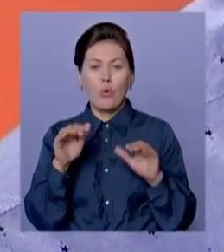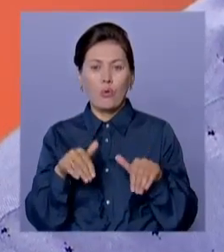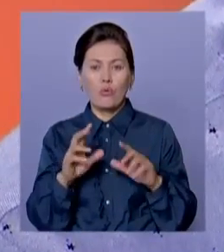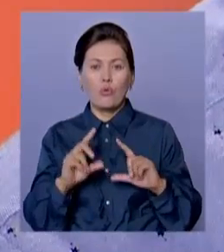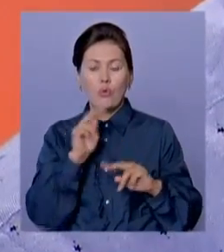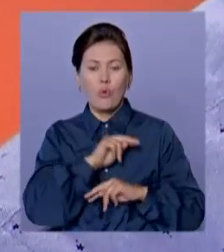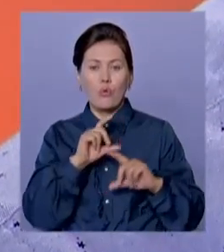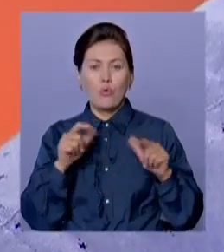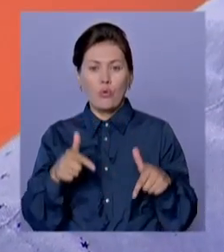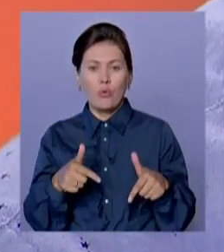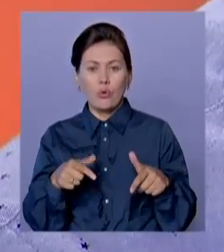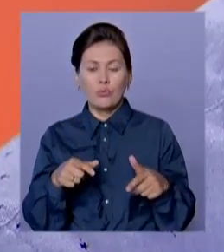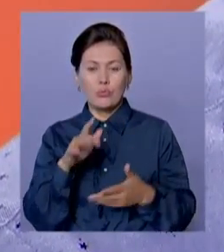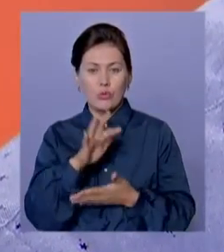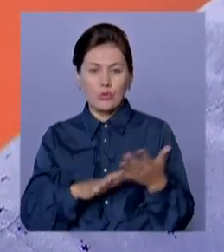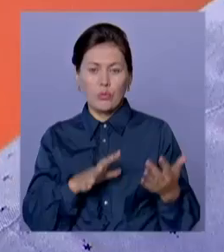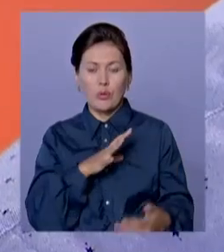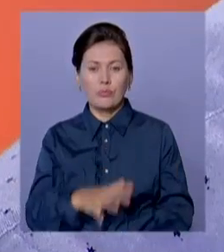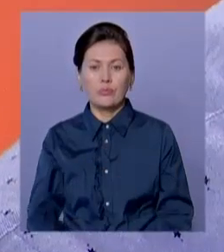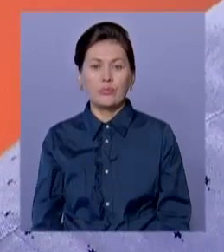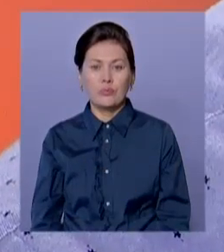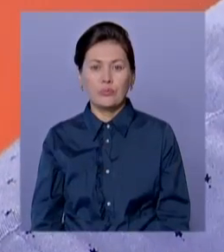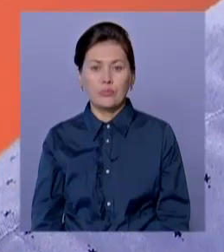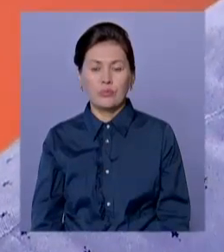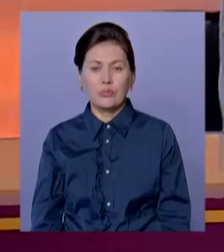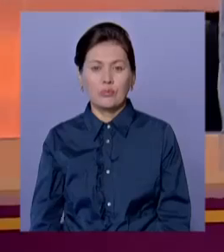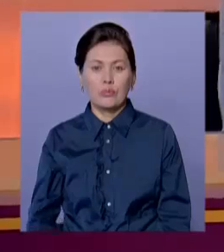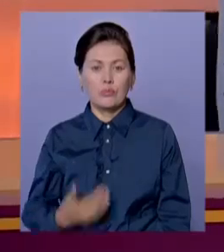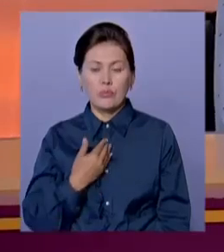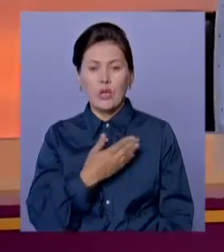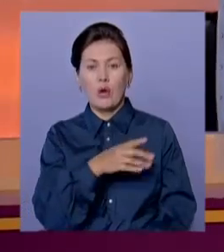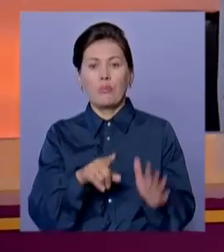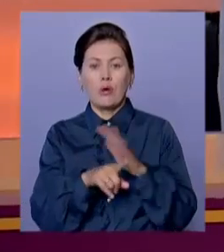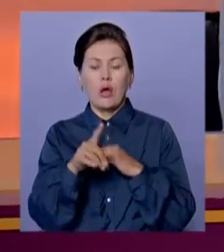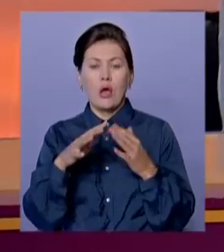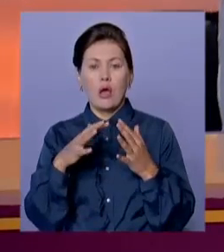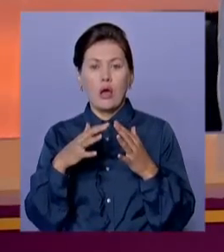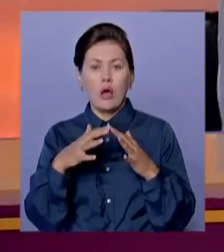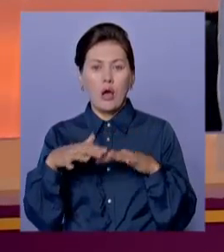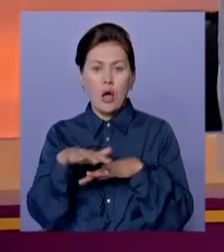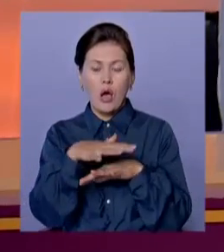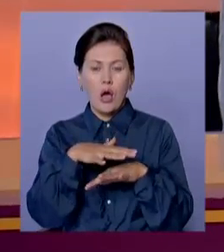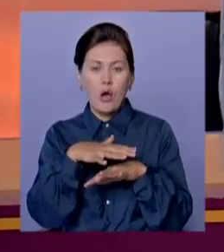түсіп жалғастырып кеттік. Сіз ше бір жақ? Біз ең басты енді ауылда бастап